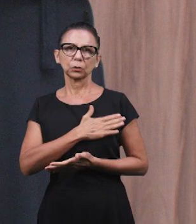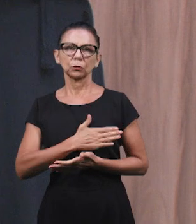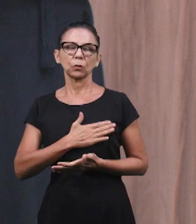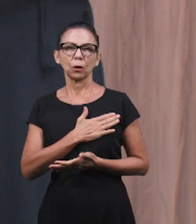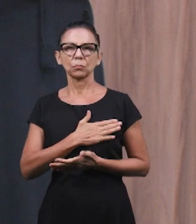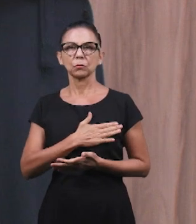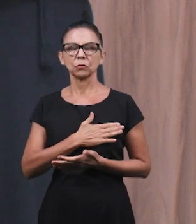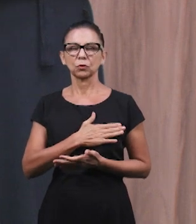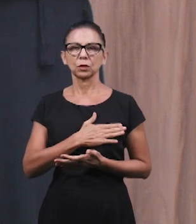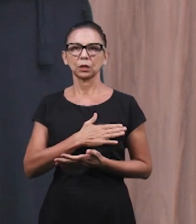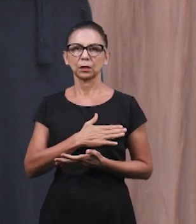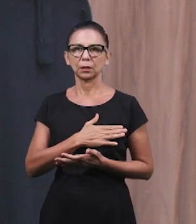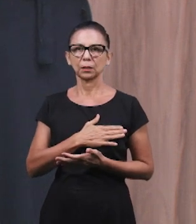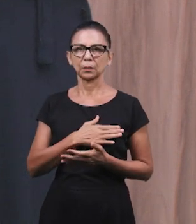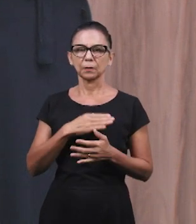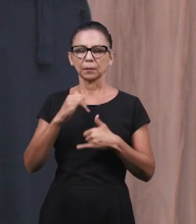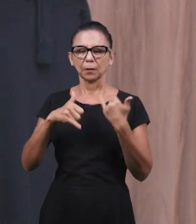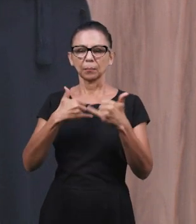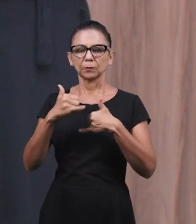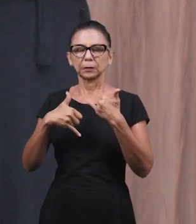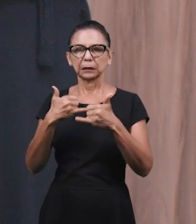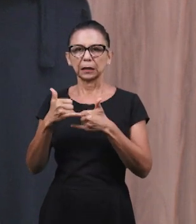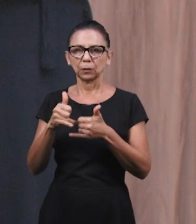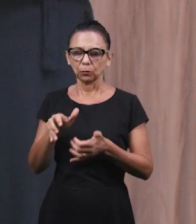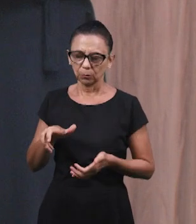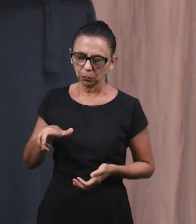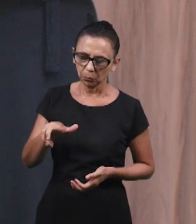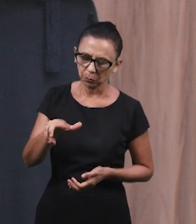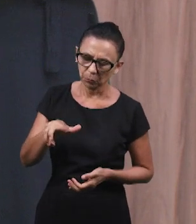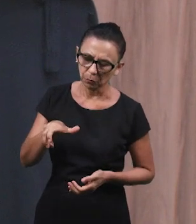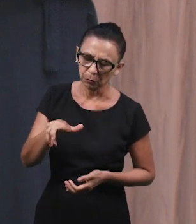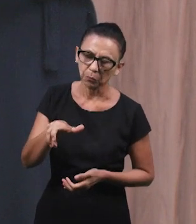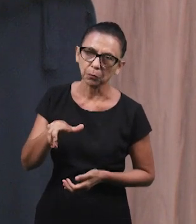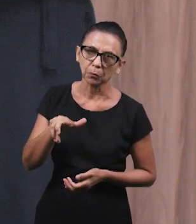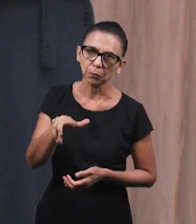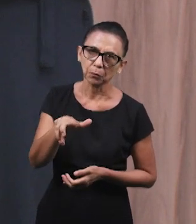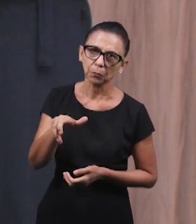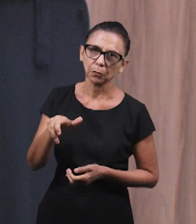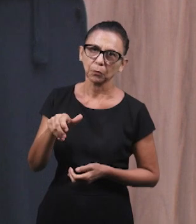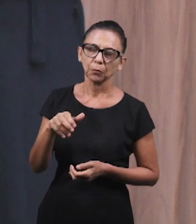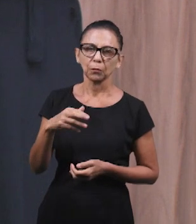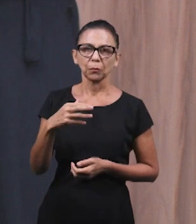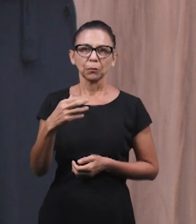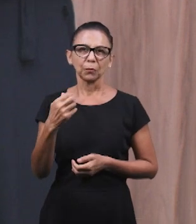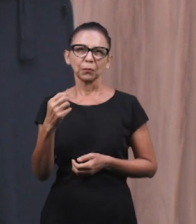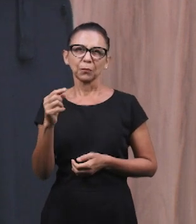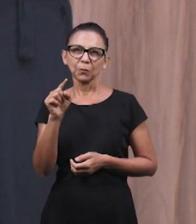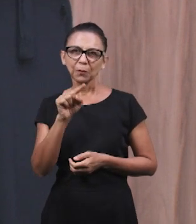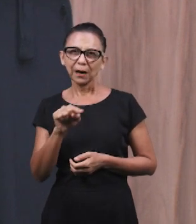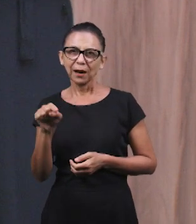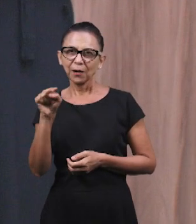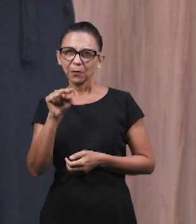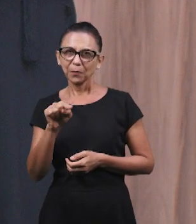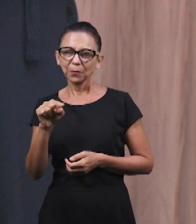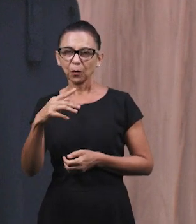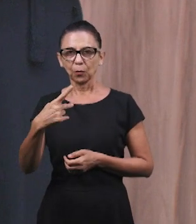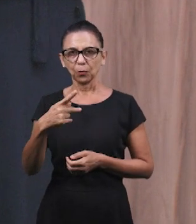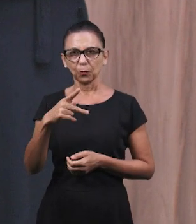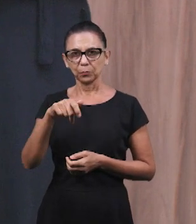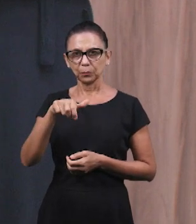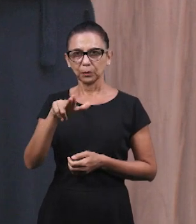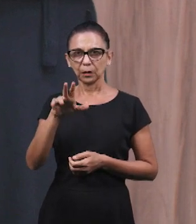aiment utiliser des jouets pour voir le mouvement des